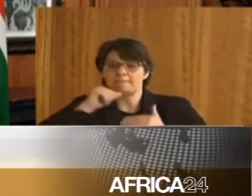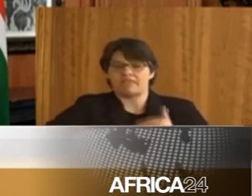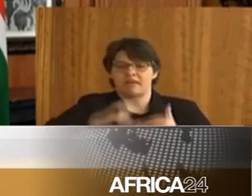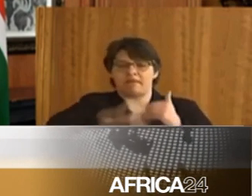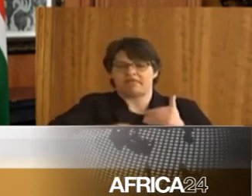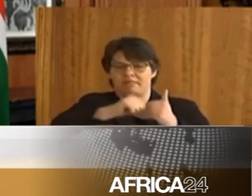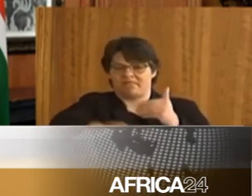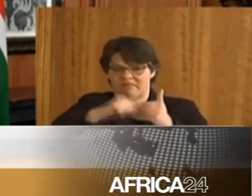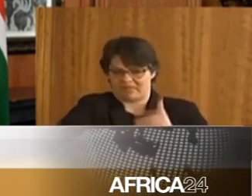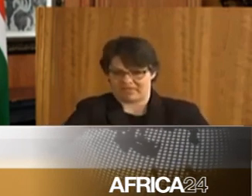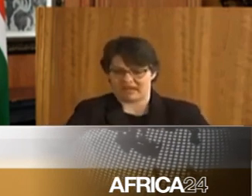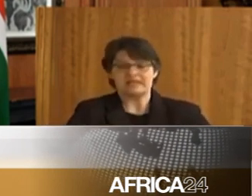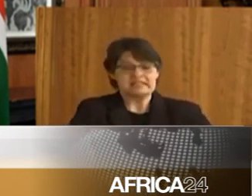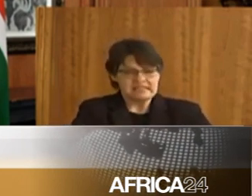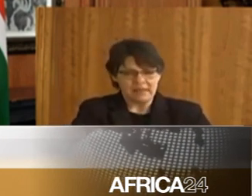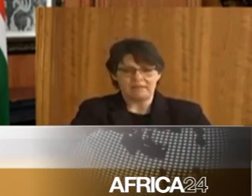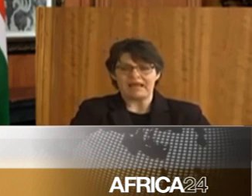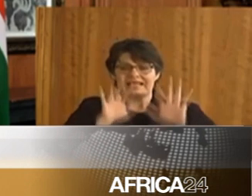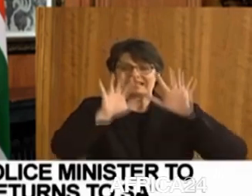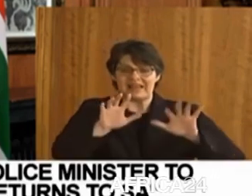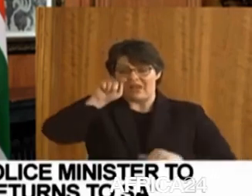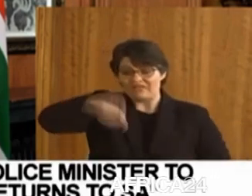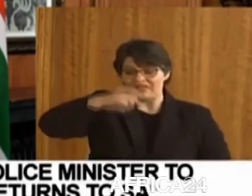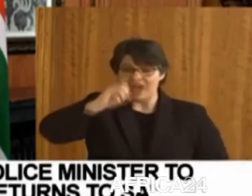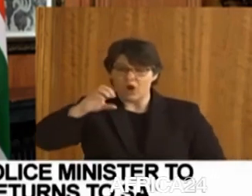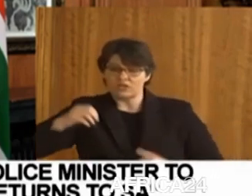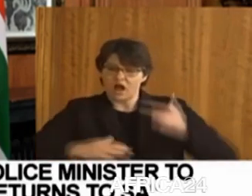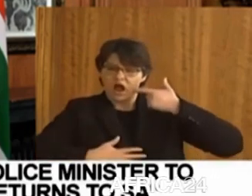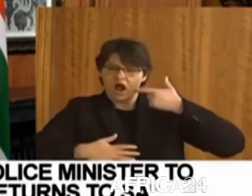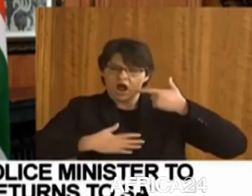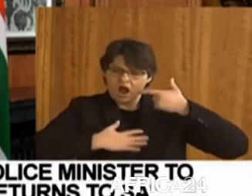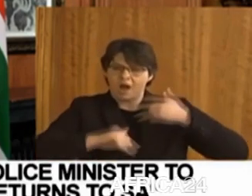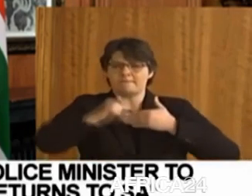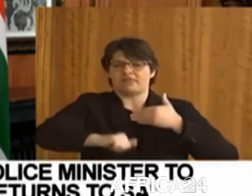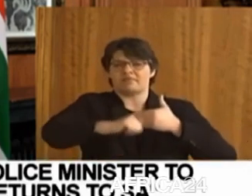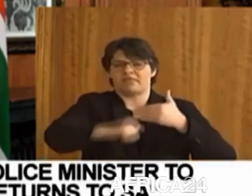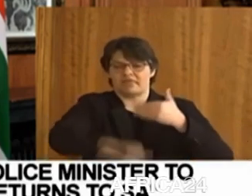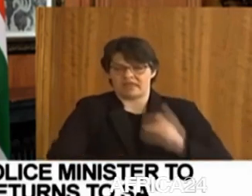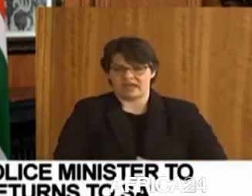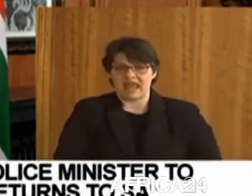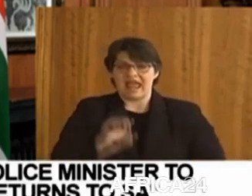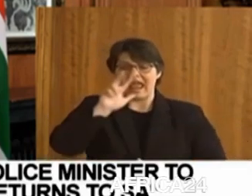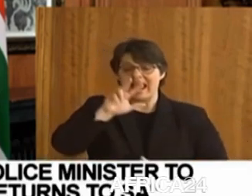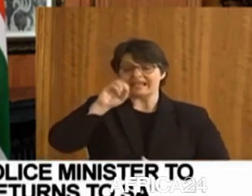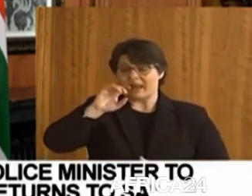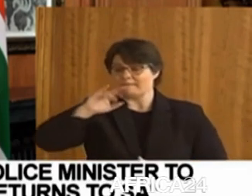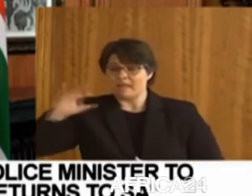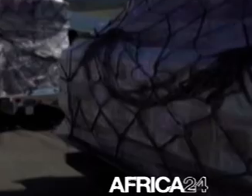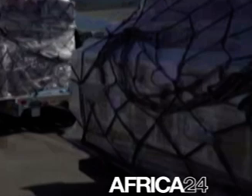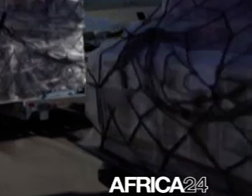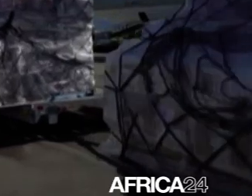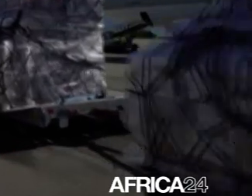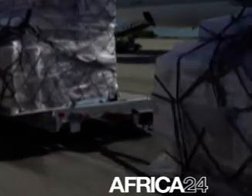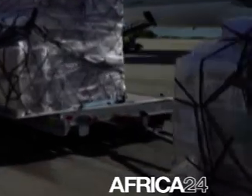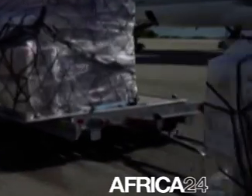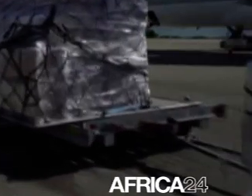as 10,000 ventilators per month and 80 million masks per month. For our continent.